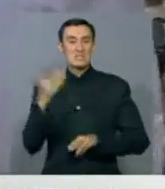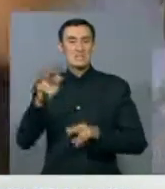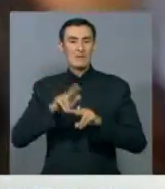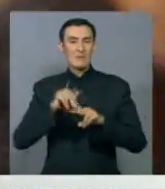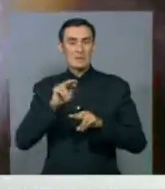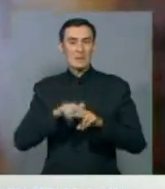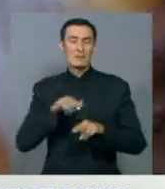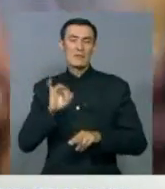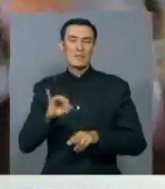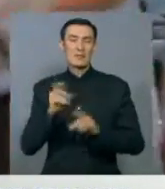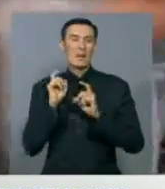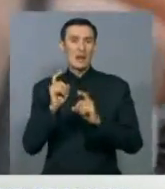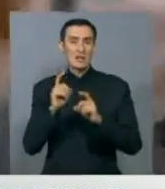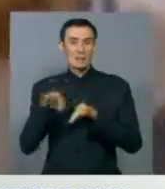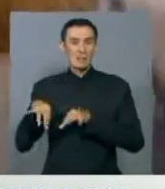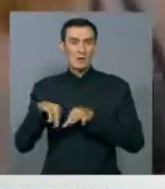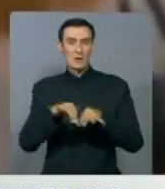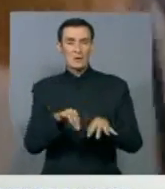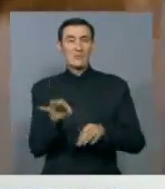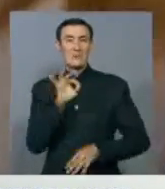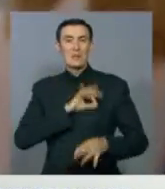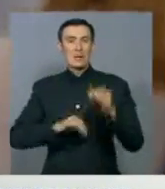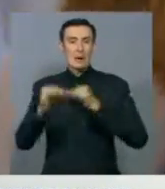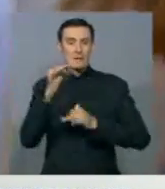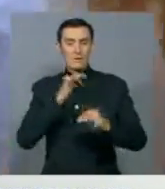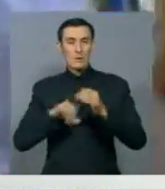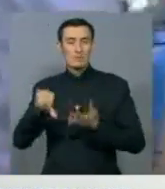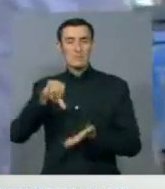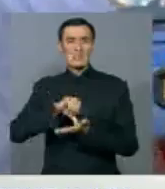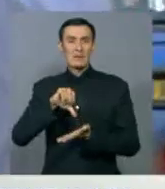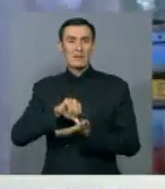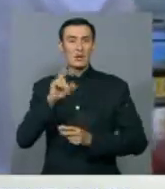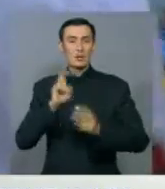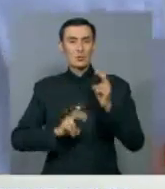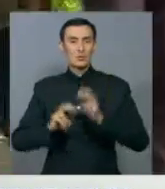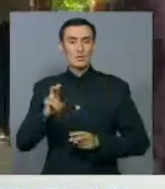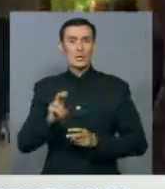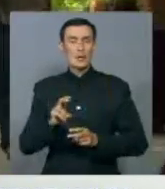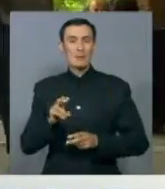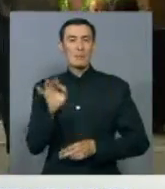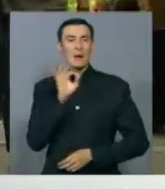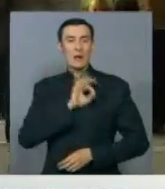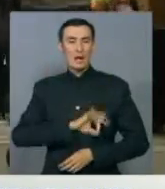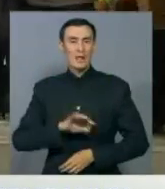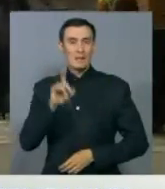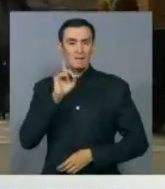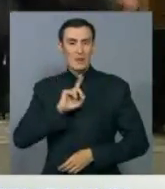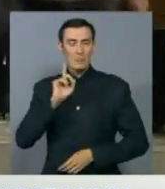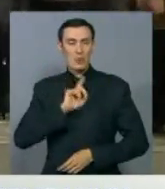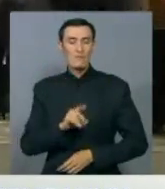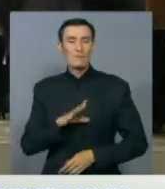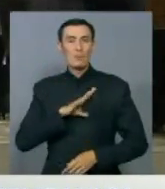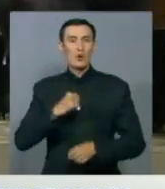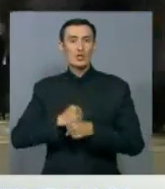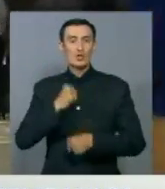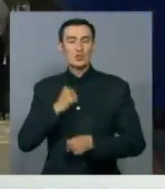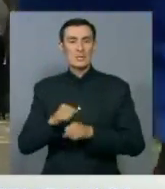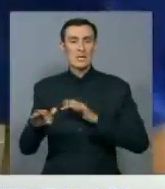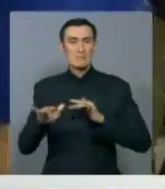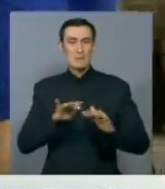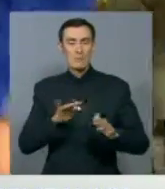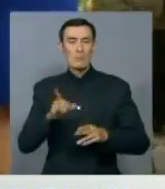и Министерства транспорта проводили переговоры с представителями индустрии проката о введении более жестких